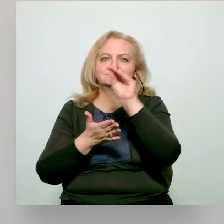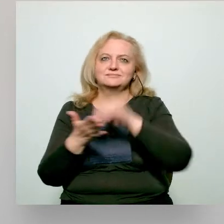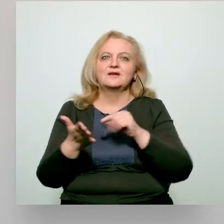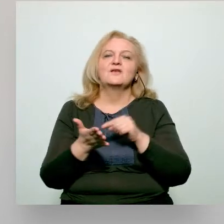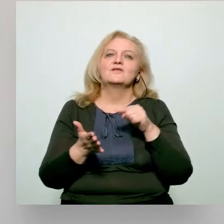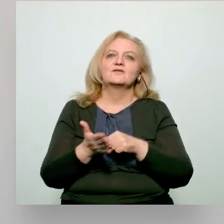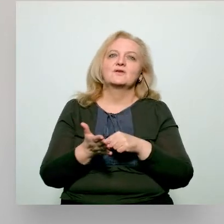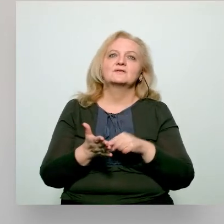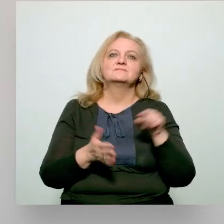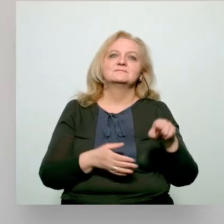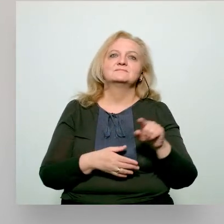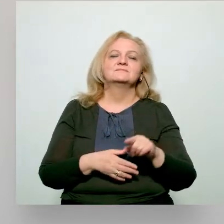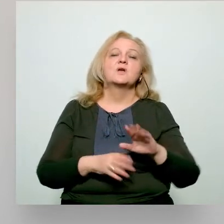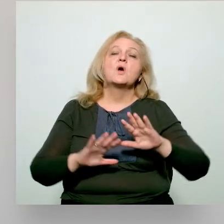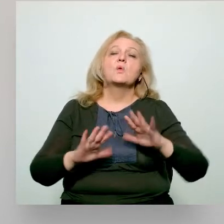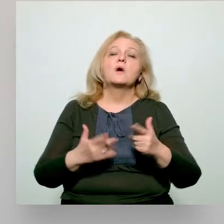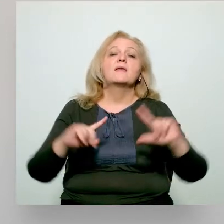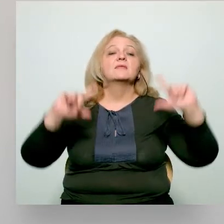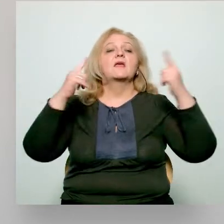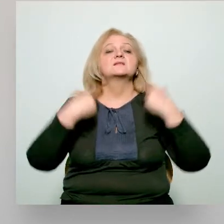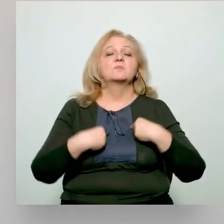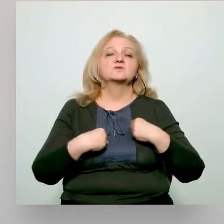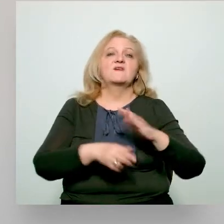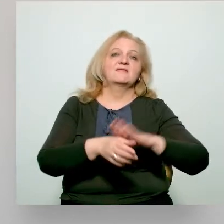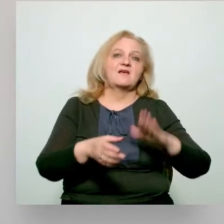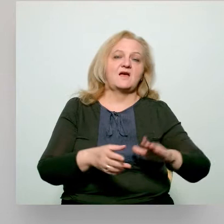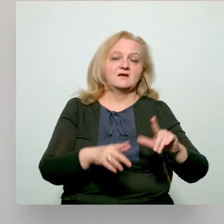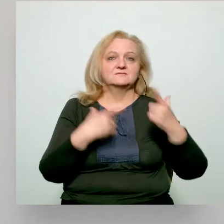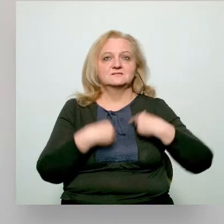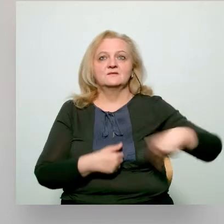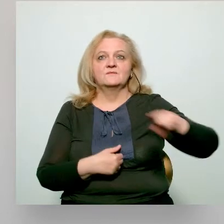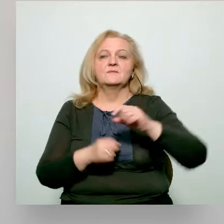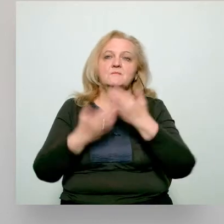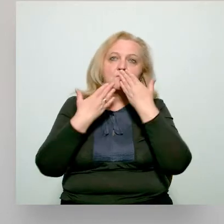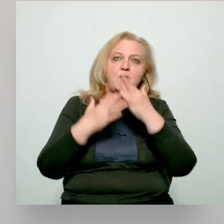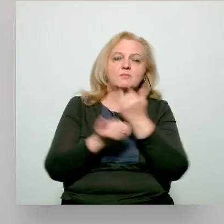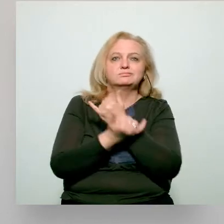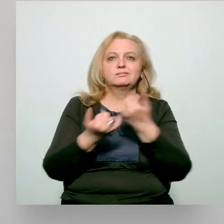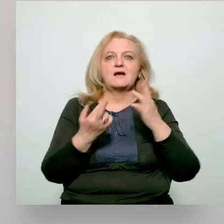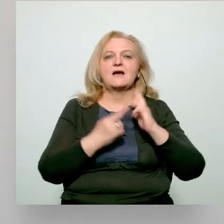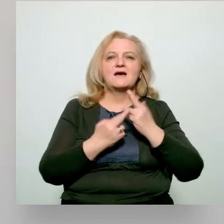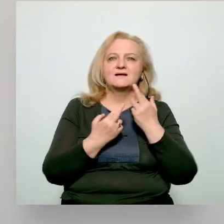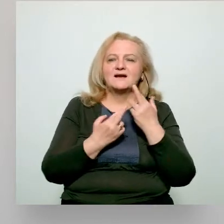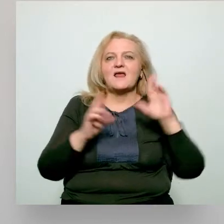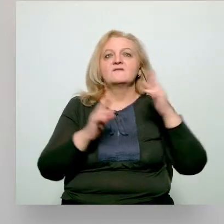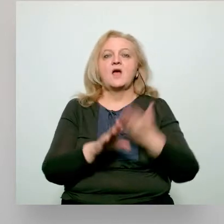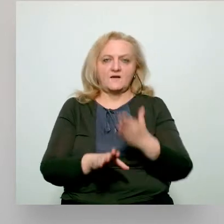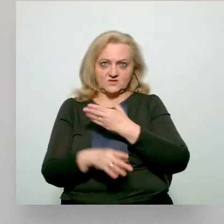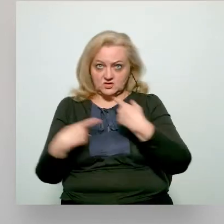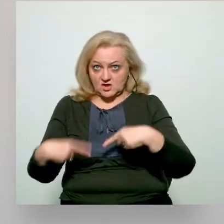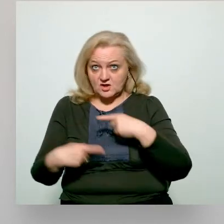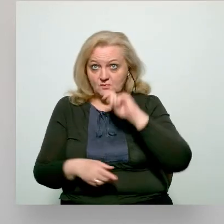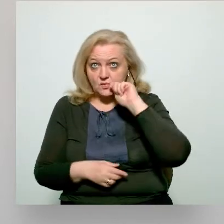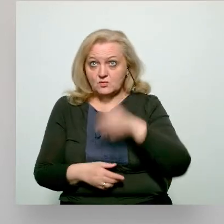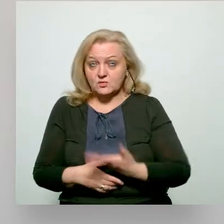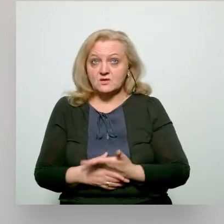o tym niespodziewanym narodzie, który tak zaskakuje i się ujawnia podczas poszczególnych rewolucji, tak jakby go wcześniej nie było. No